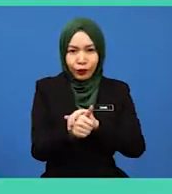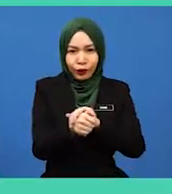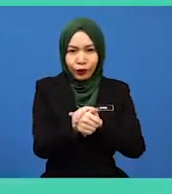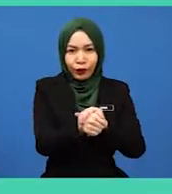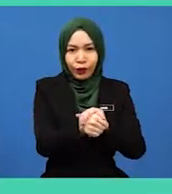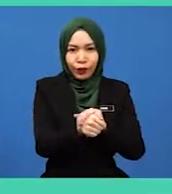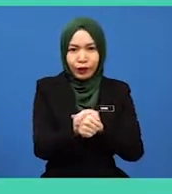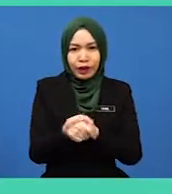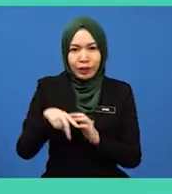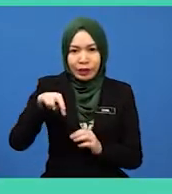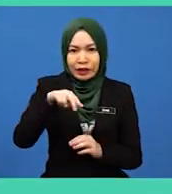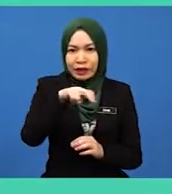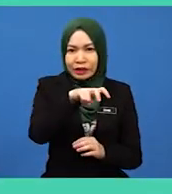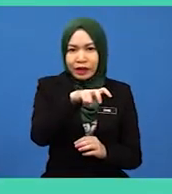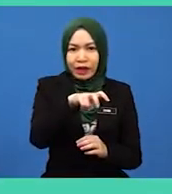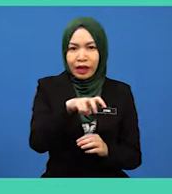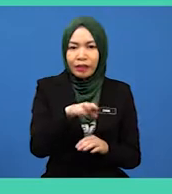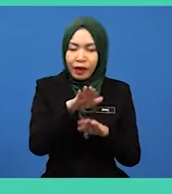merangkak perlahan-lahan.